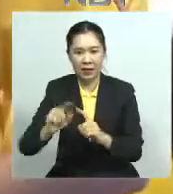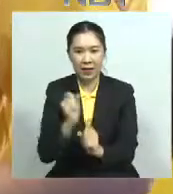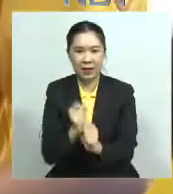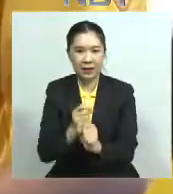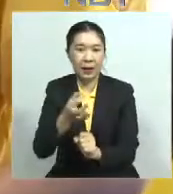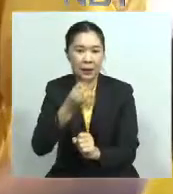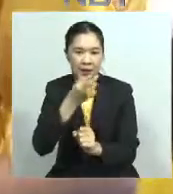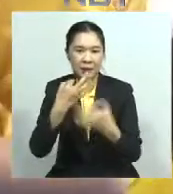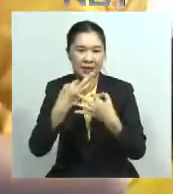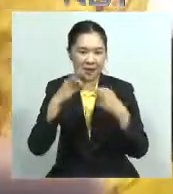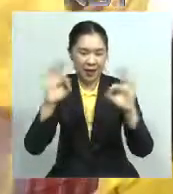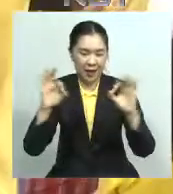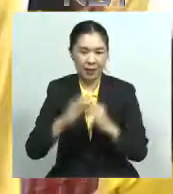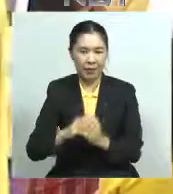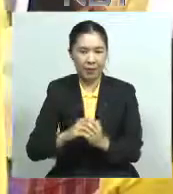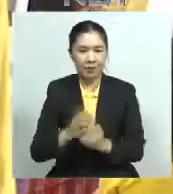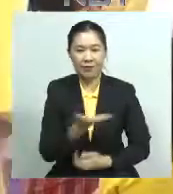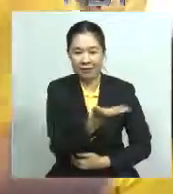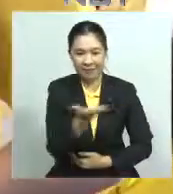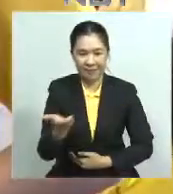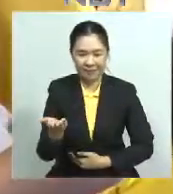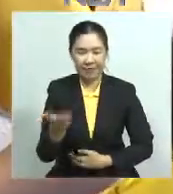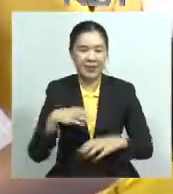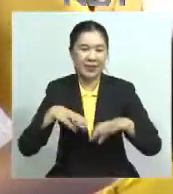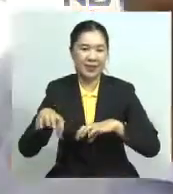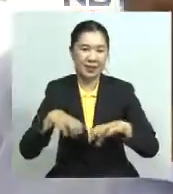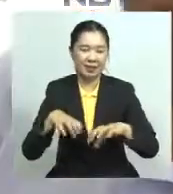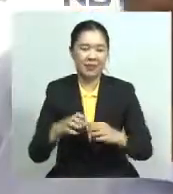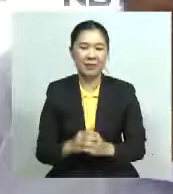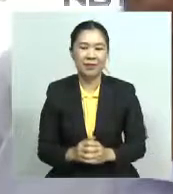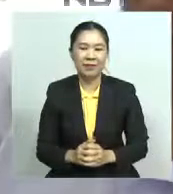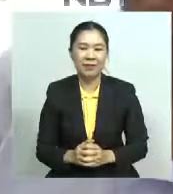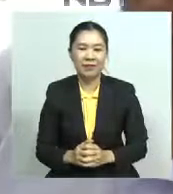ชีพอิสระนะครับรวบรวมไว้ภายในงานนี้งานเดียวครับ